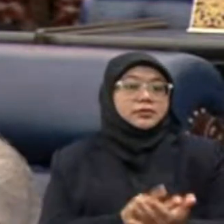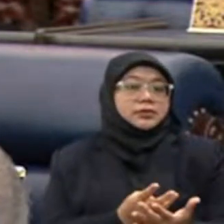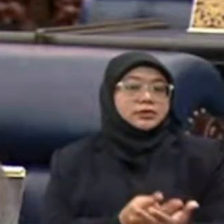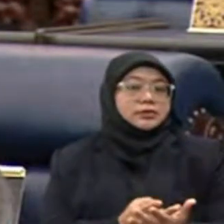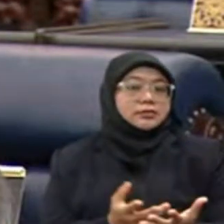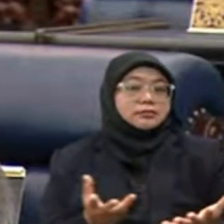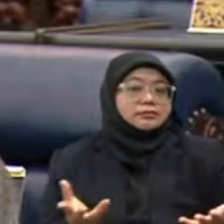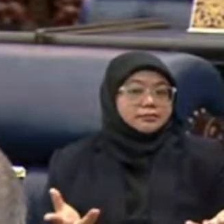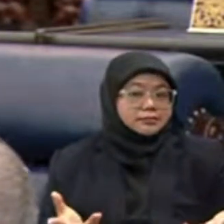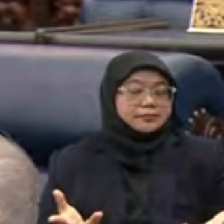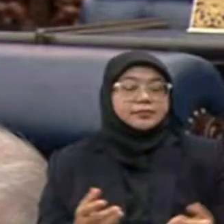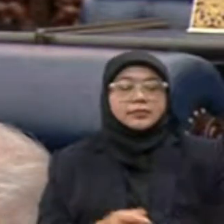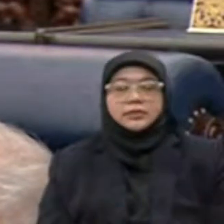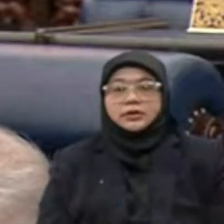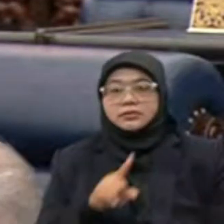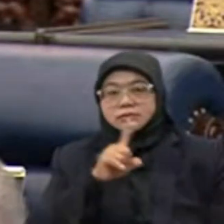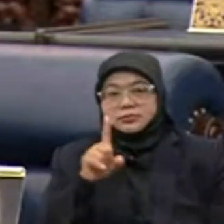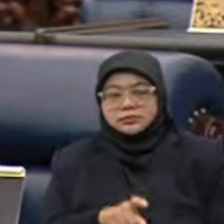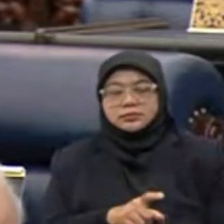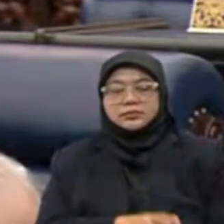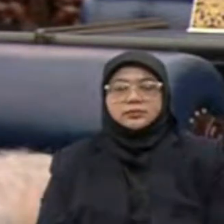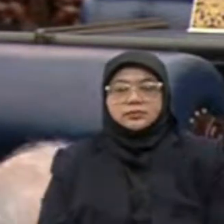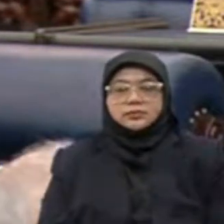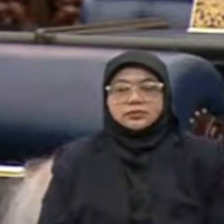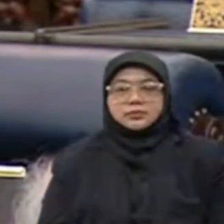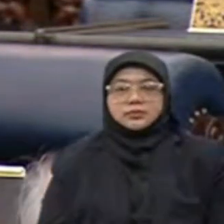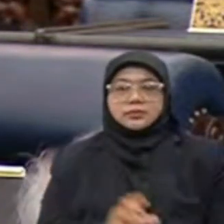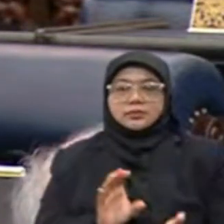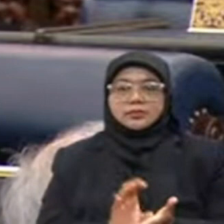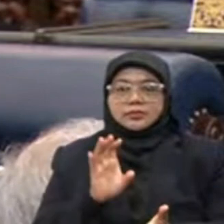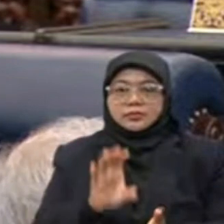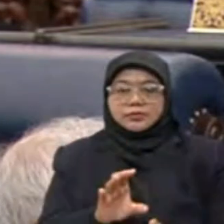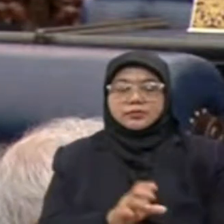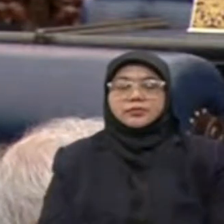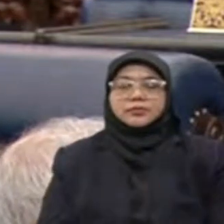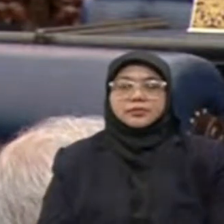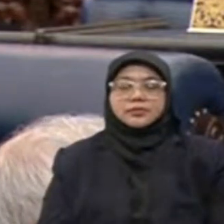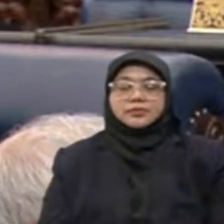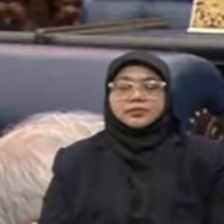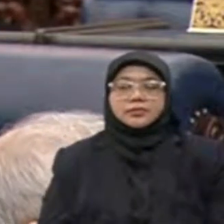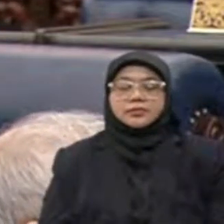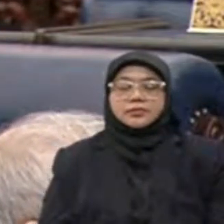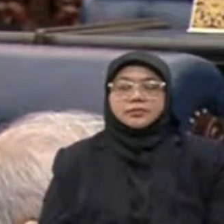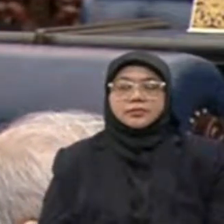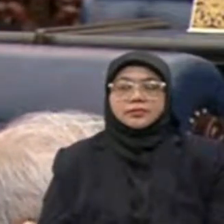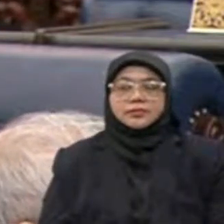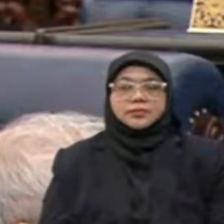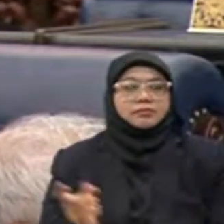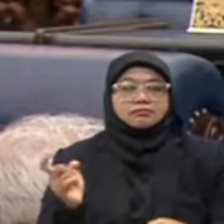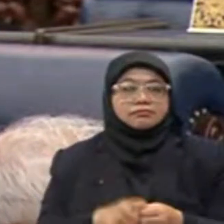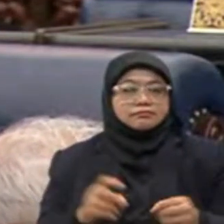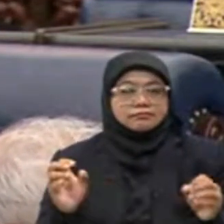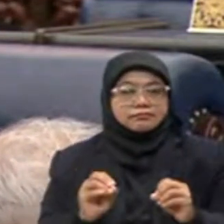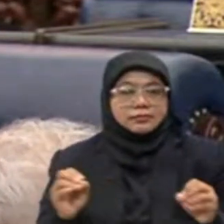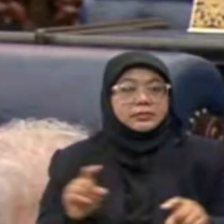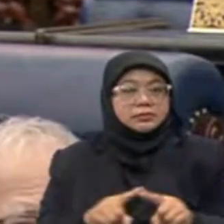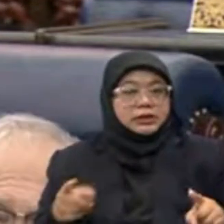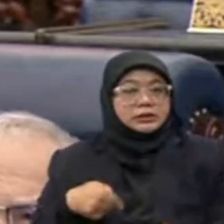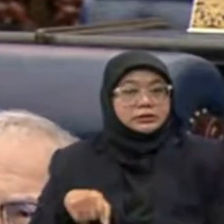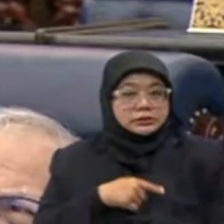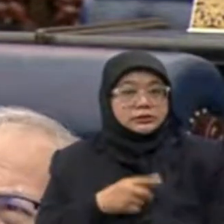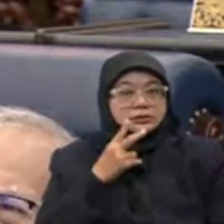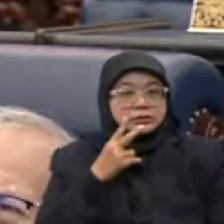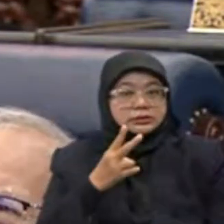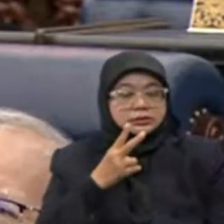adalah persoalan data investment ya mungkin tidak terkait langsung tetapi kita perhatikan